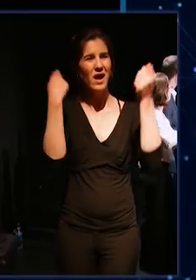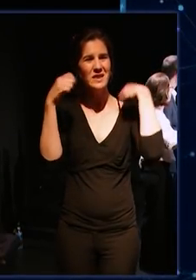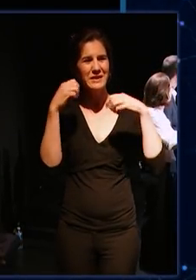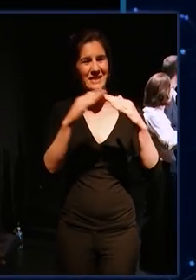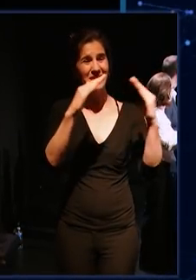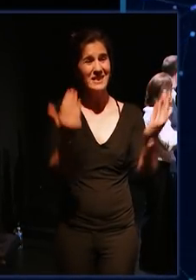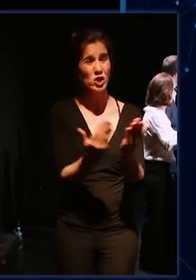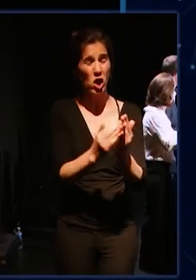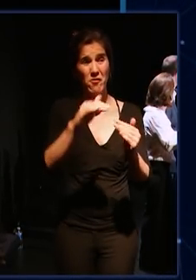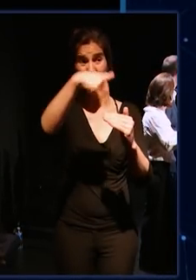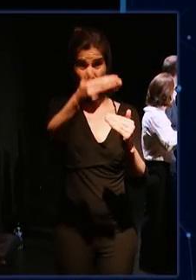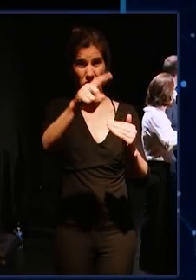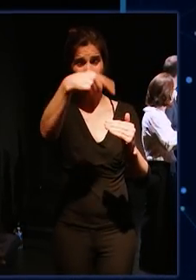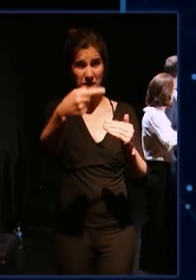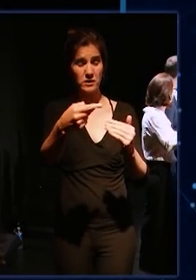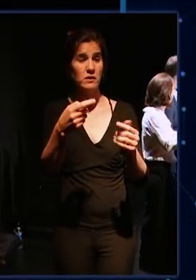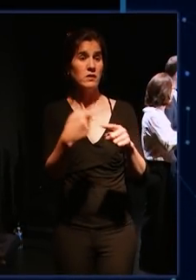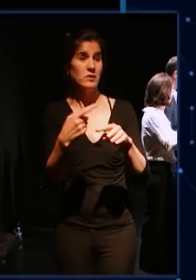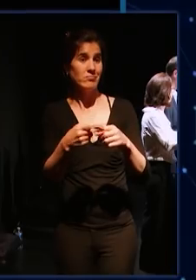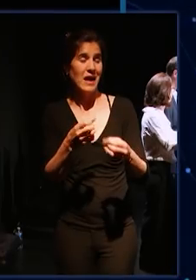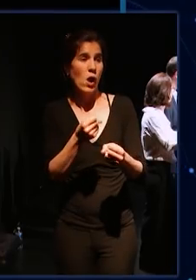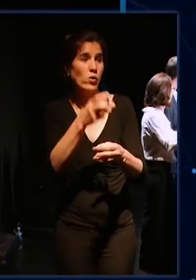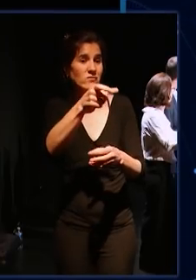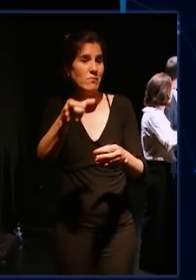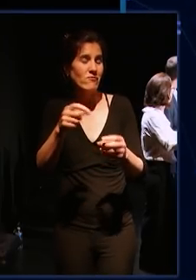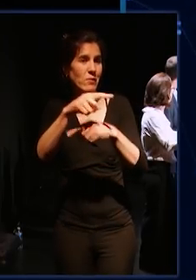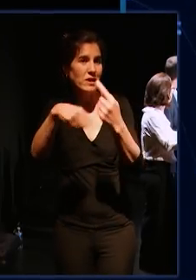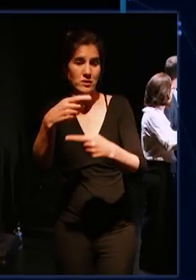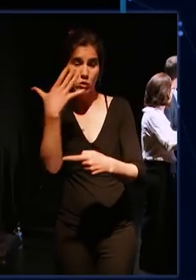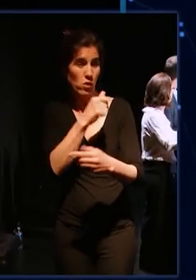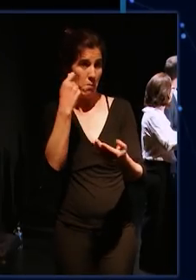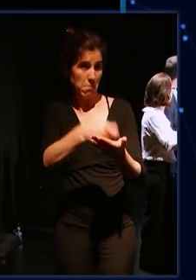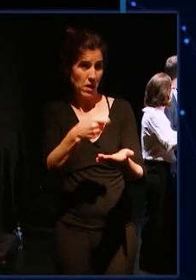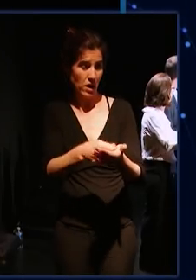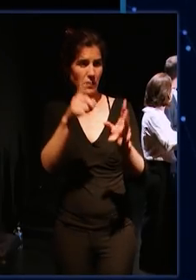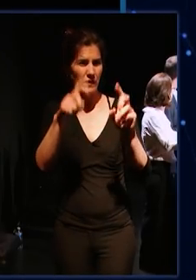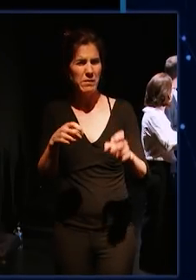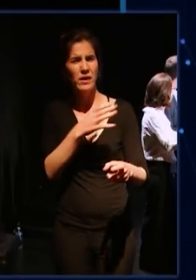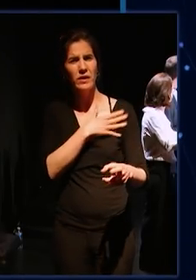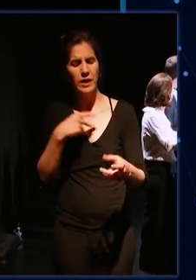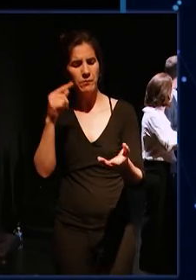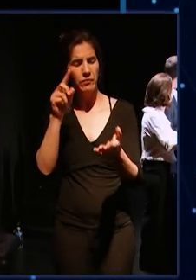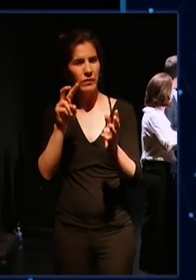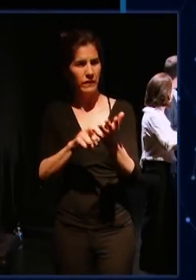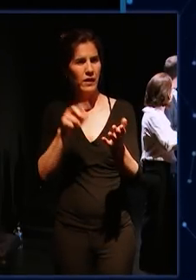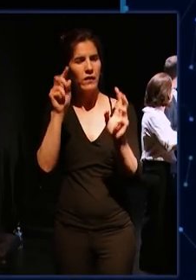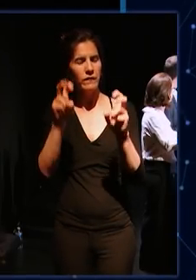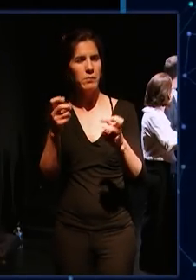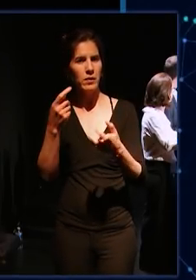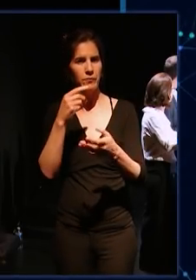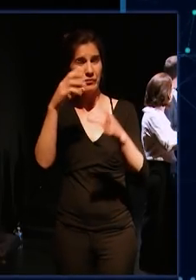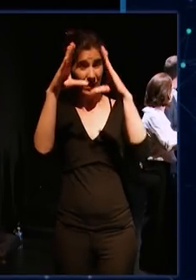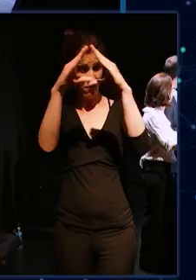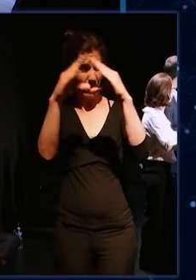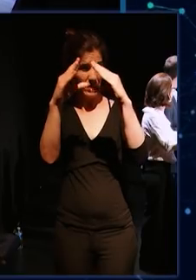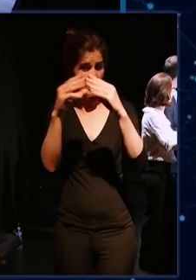via subvencions incorporem criteris en perspectiva de gènere. Proposem incorporar el programa Coeduca, referent